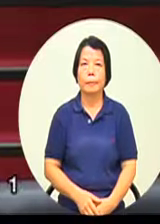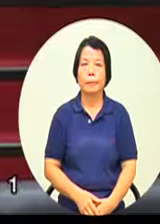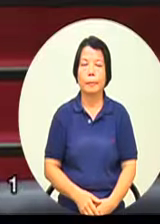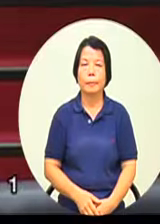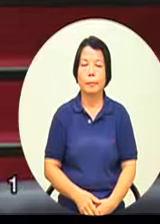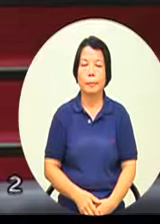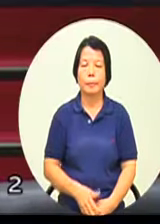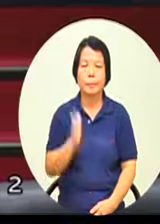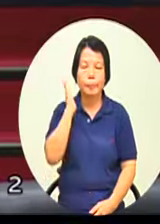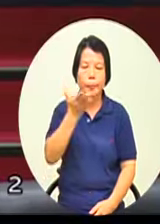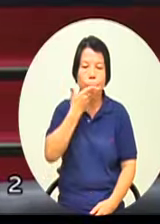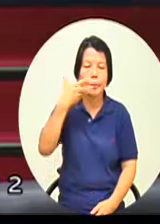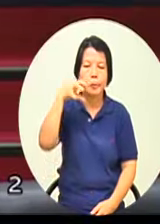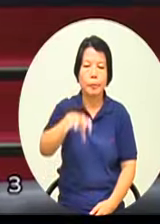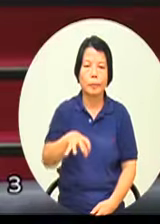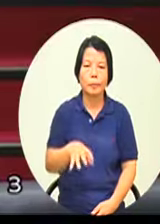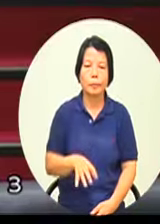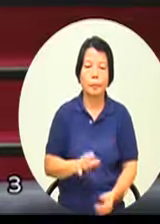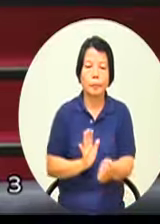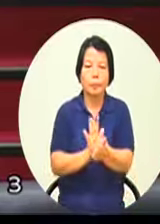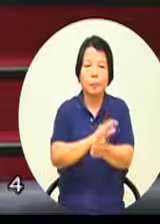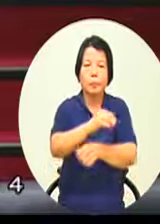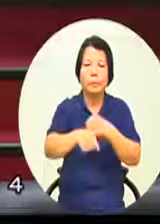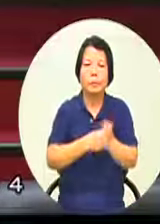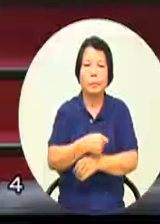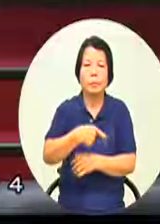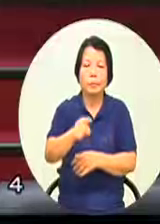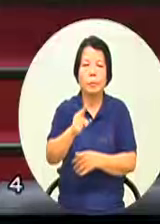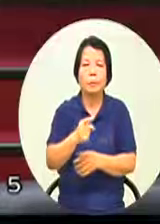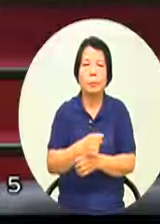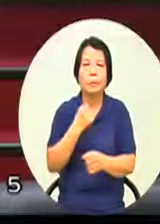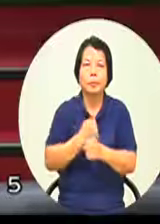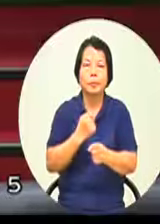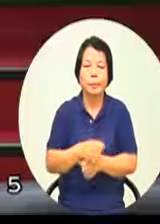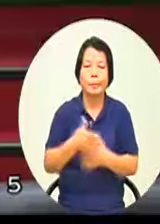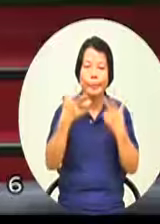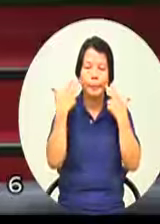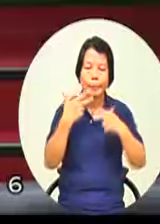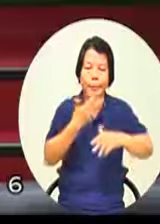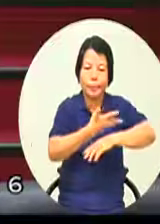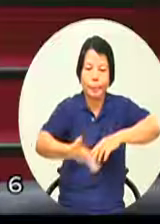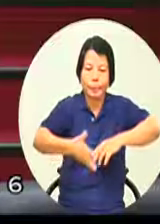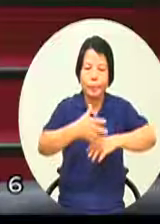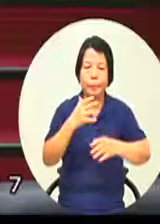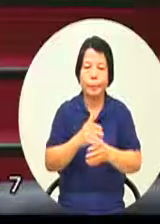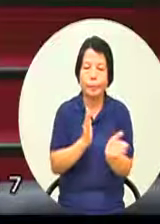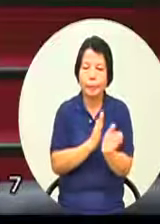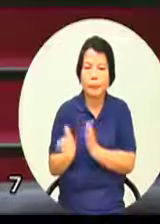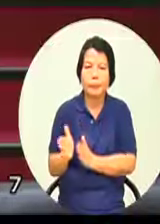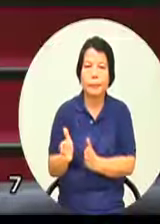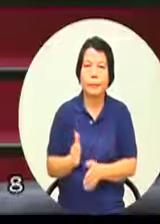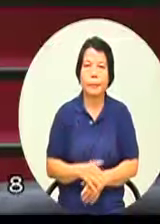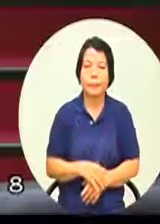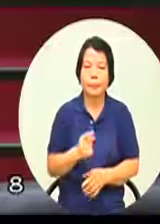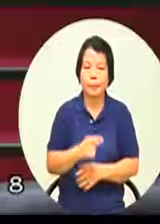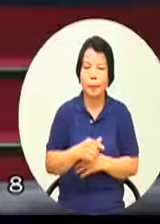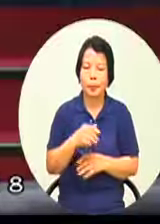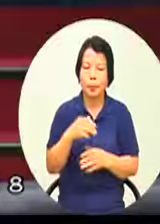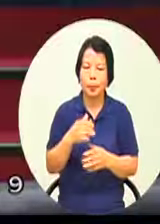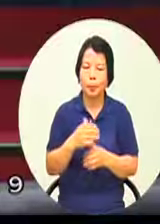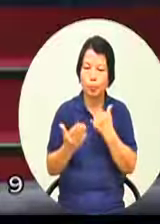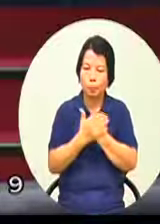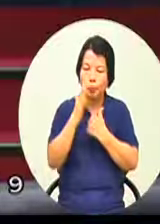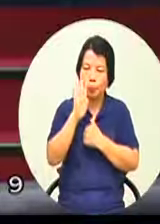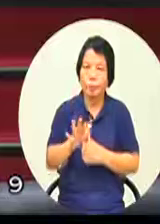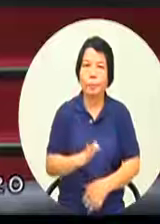在水利局推动这个执行这个野溪整治哦，大致都有一个成就了哈。但